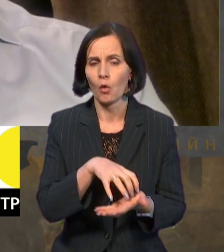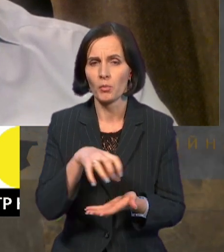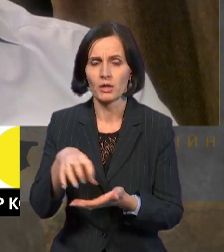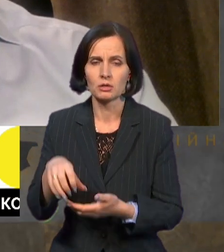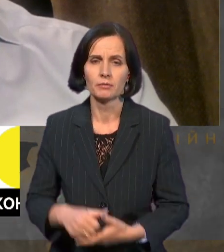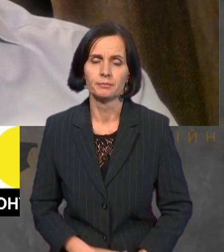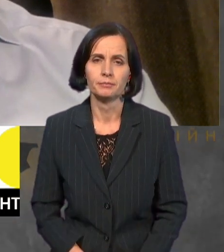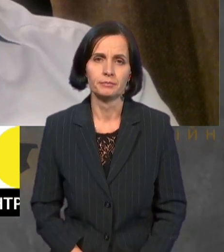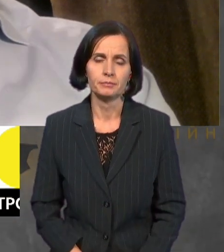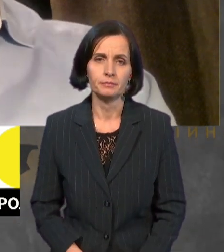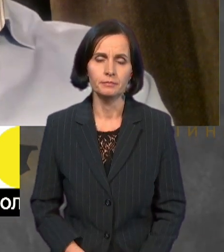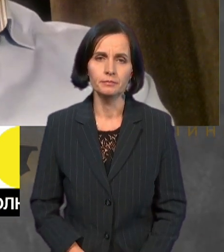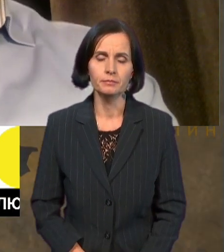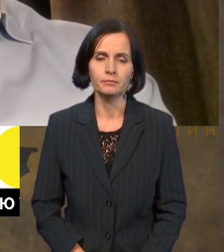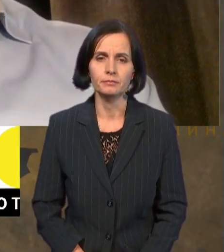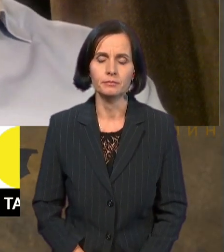об'єкти?